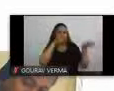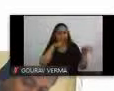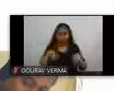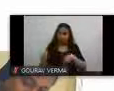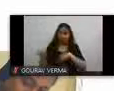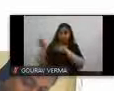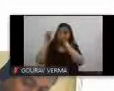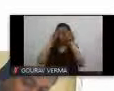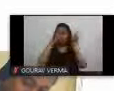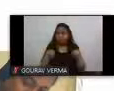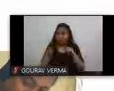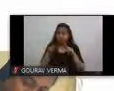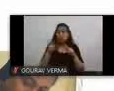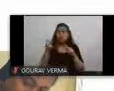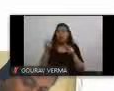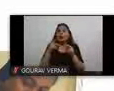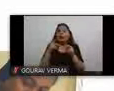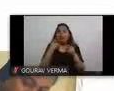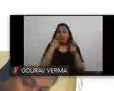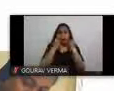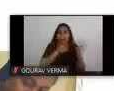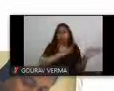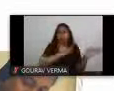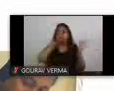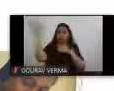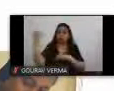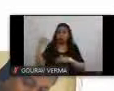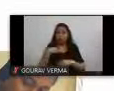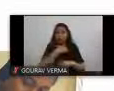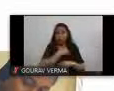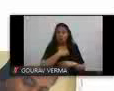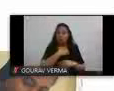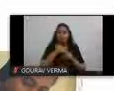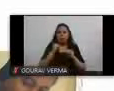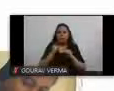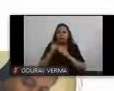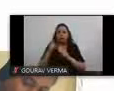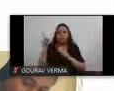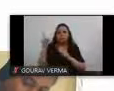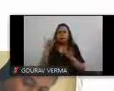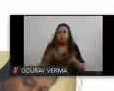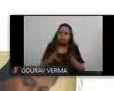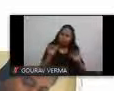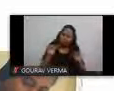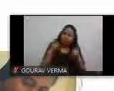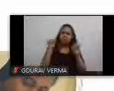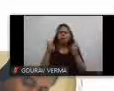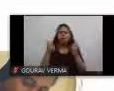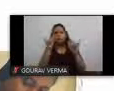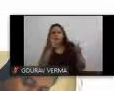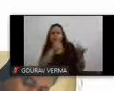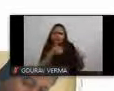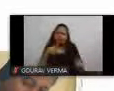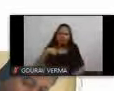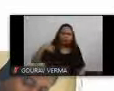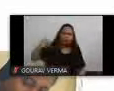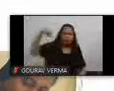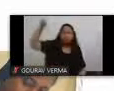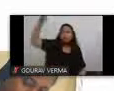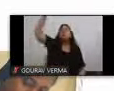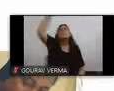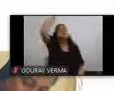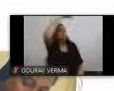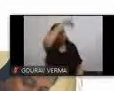है, इसलिए हमको खेल द्वारा, प्ले द्वारा बच्चे का फील्ड ऑफ विजन हम असेस कर सकते हैं.